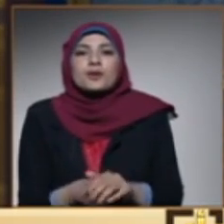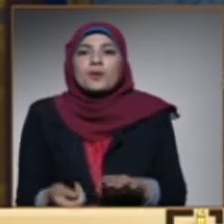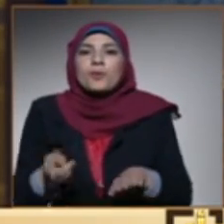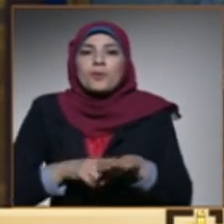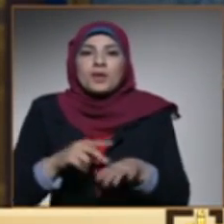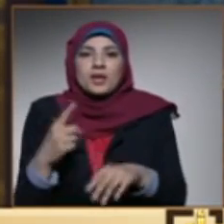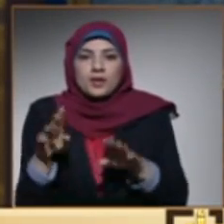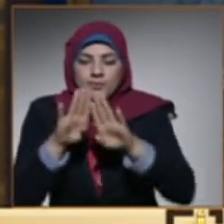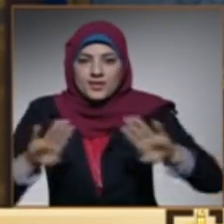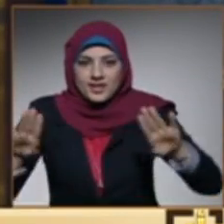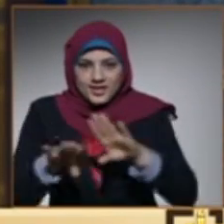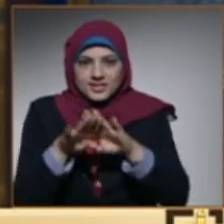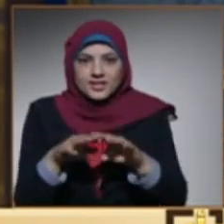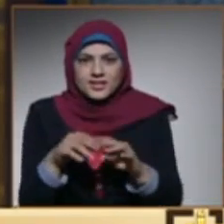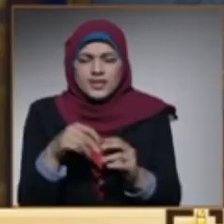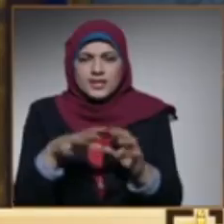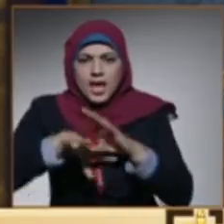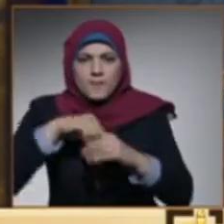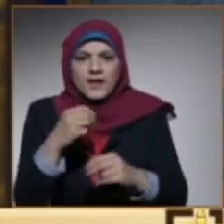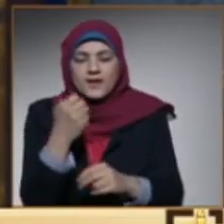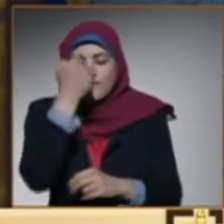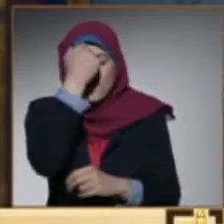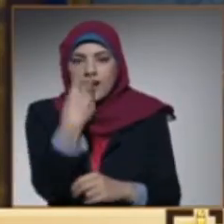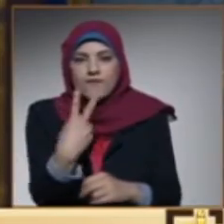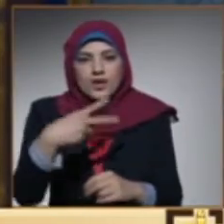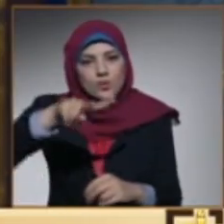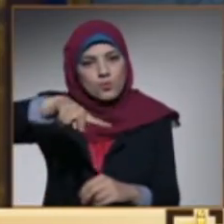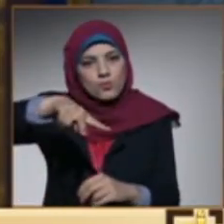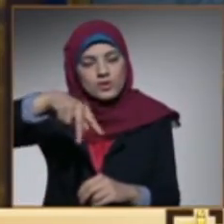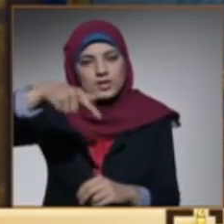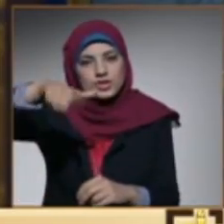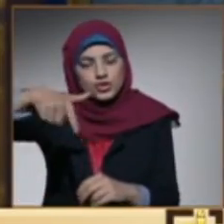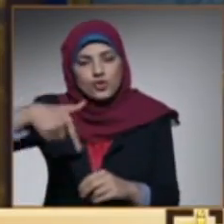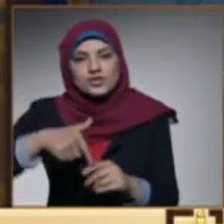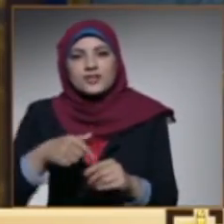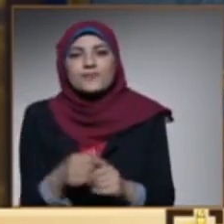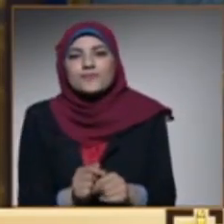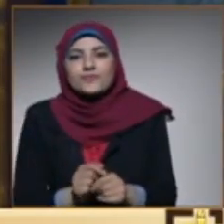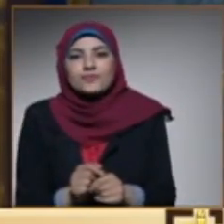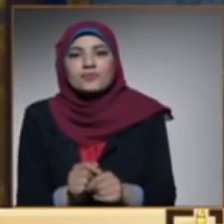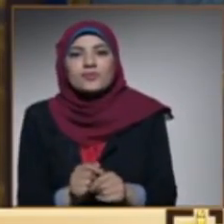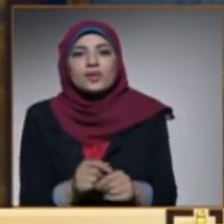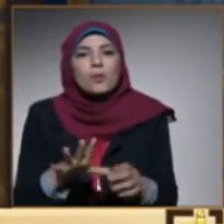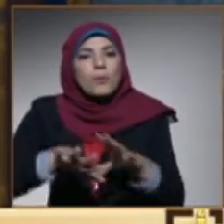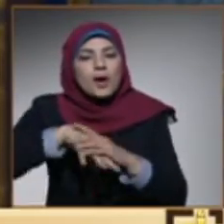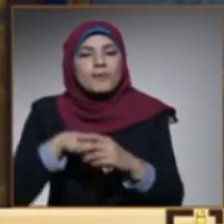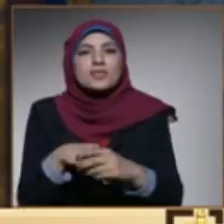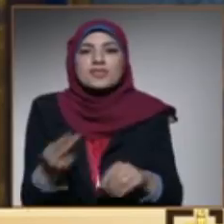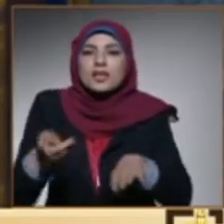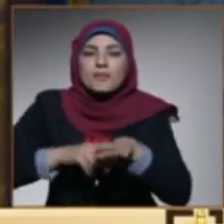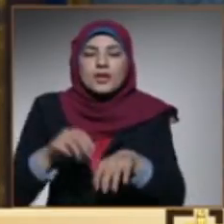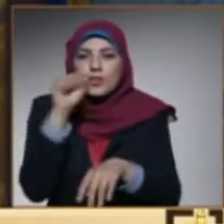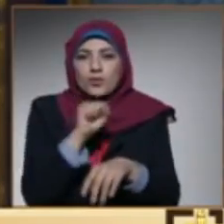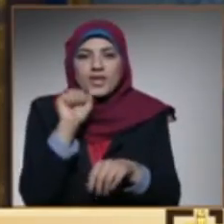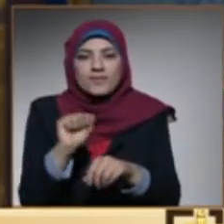والمسرحيه دي اخذت في 2016 افضل مسرحيه في عام 2016 لذوي الاحتياجات الخاصه. وعملنا كمان اغنيه تحيا